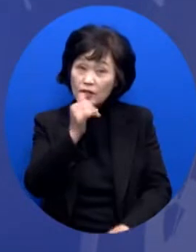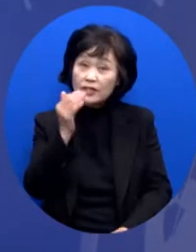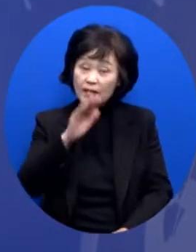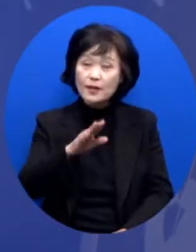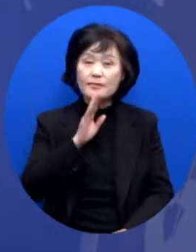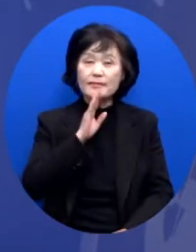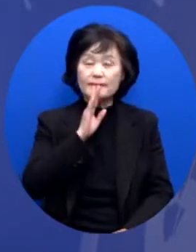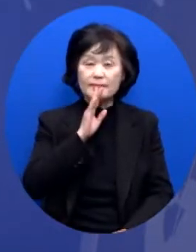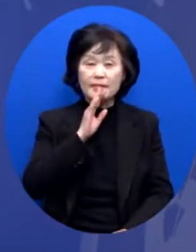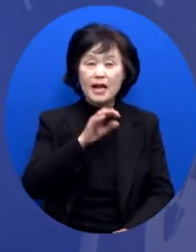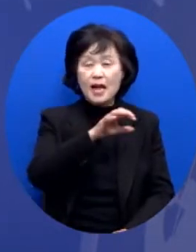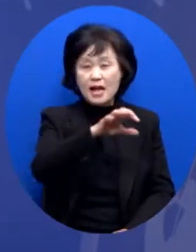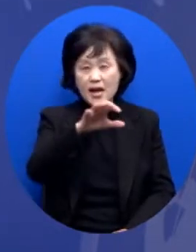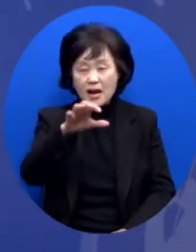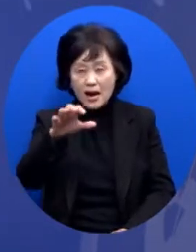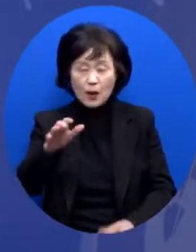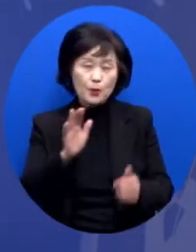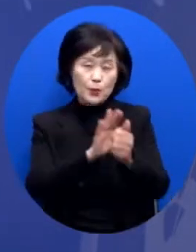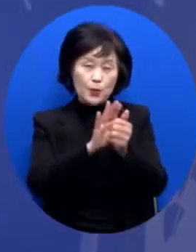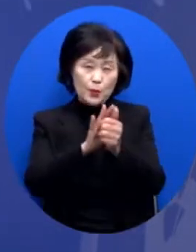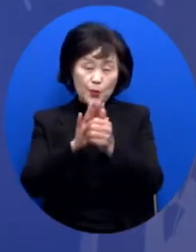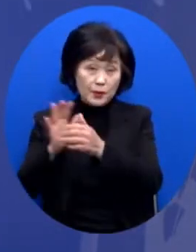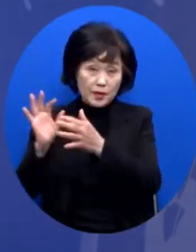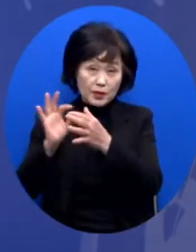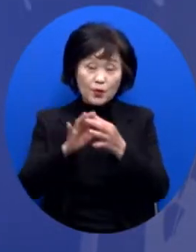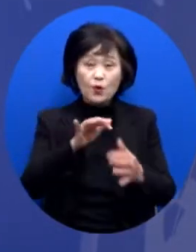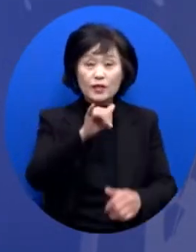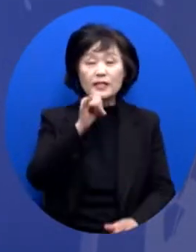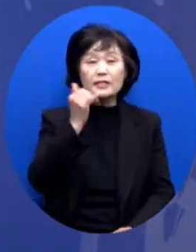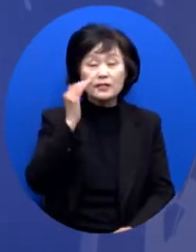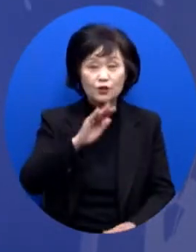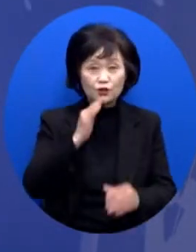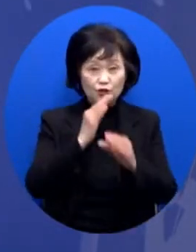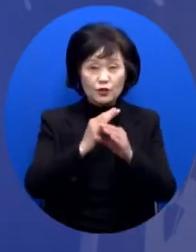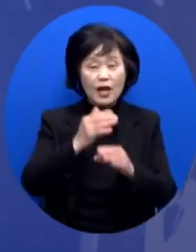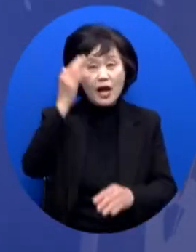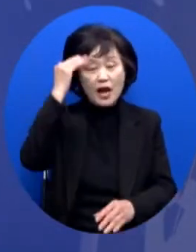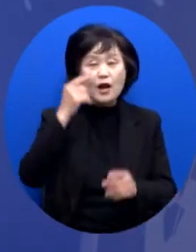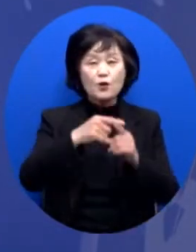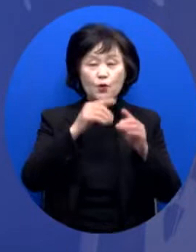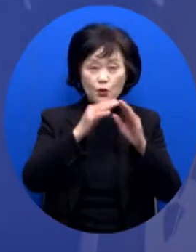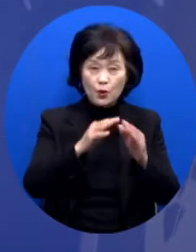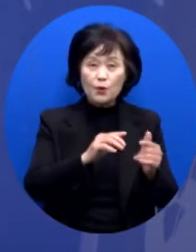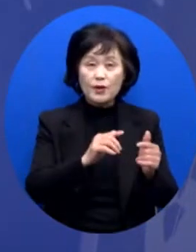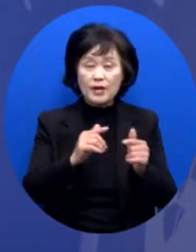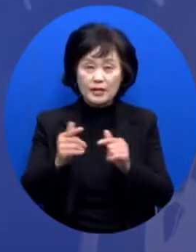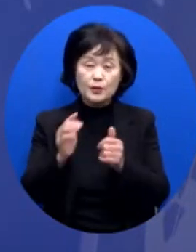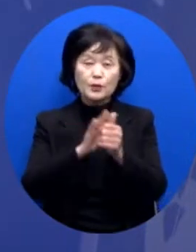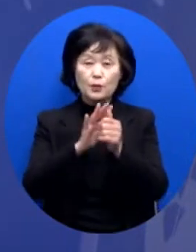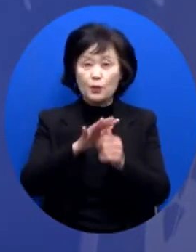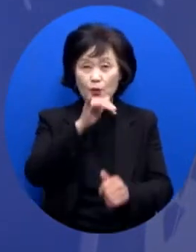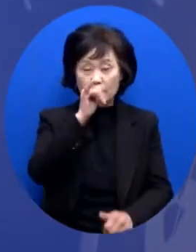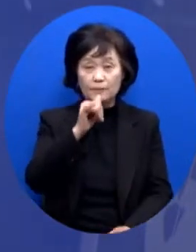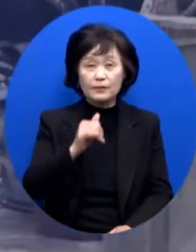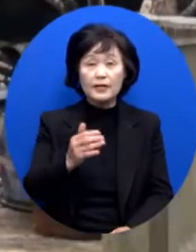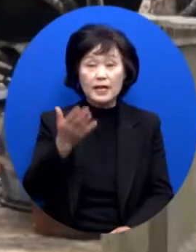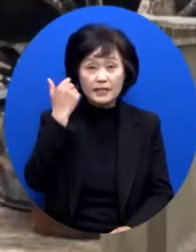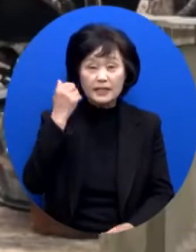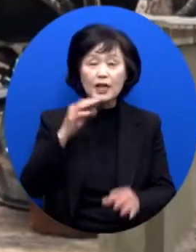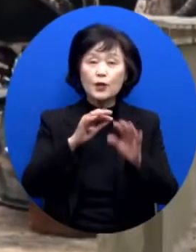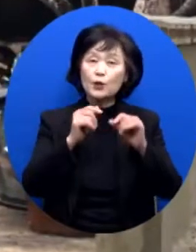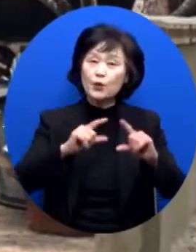도처에서 이어지고 있는 가운데 한국 교배에 도움의 손길도 피해 지역에 닫고 있습니다 왜 지난 주말에는